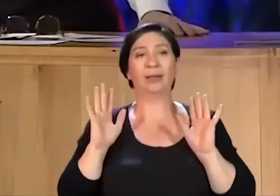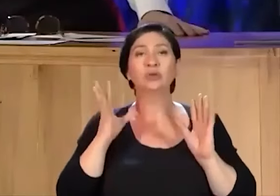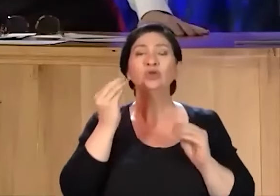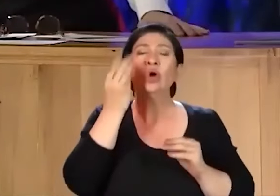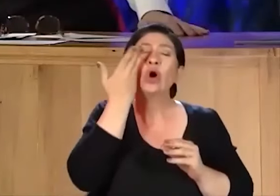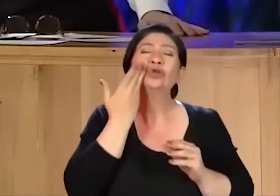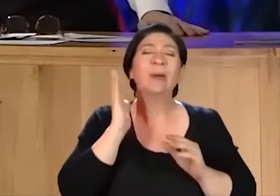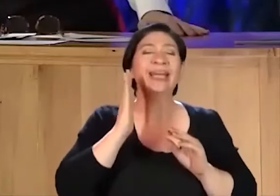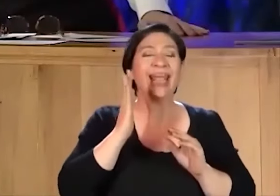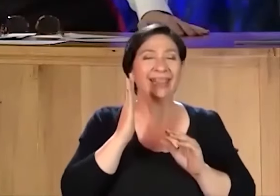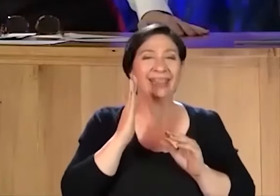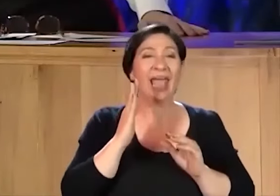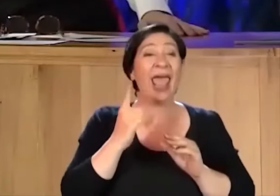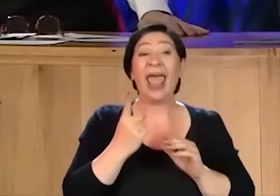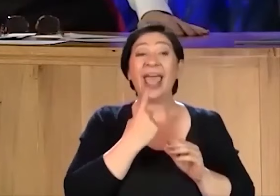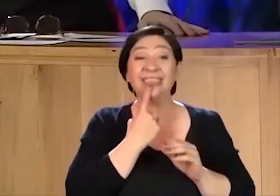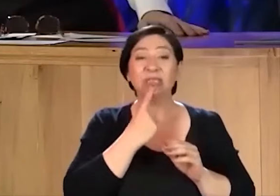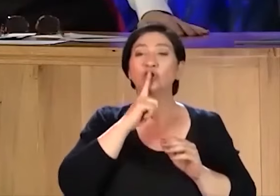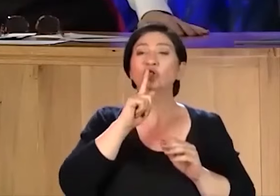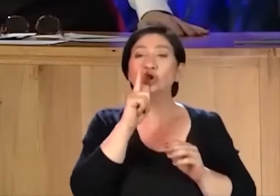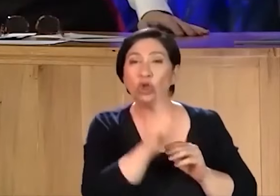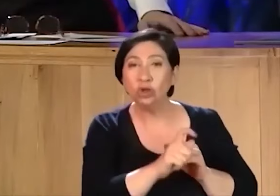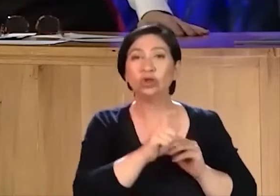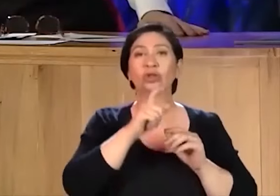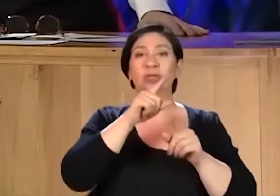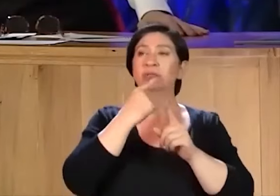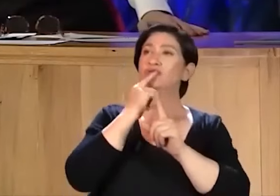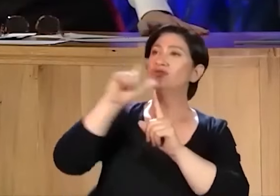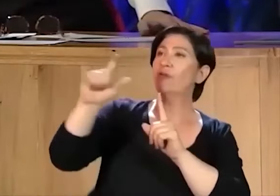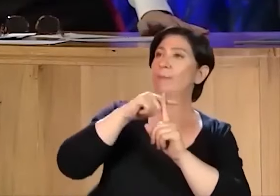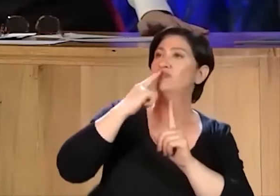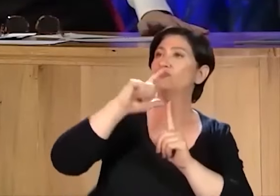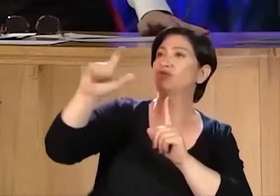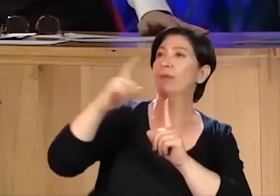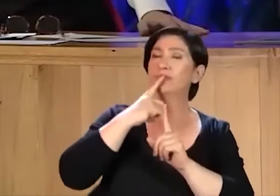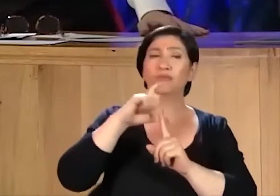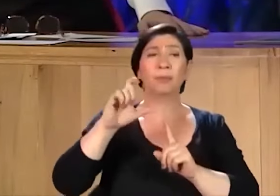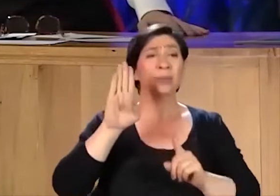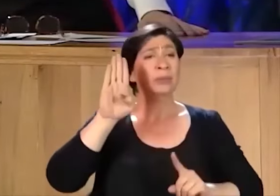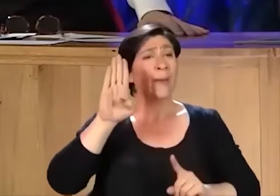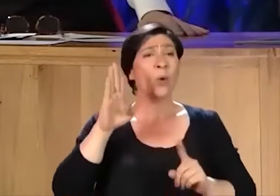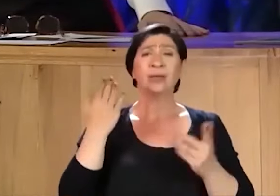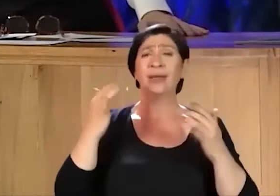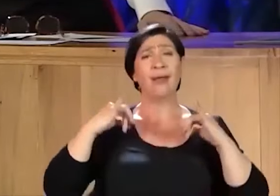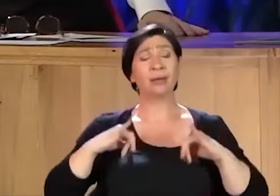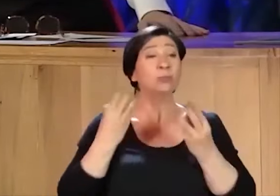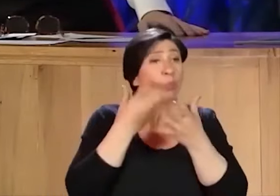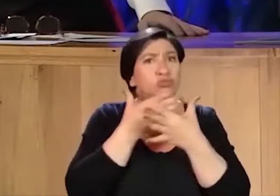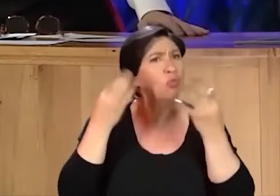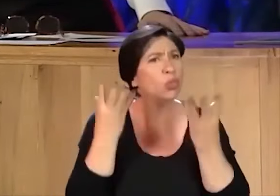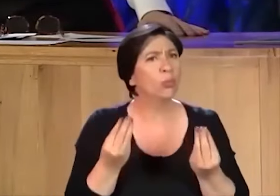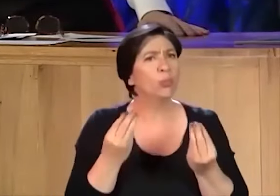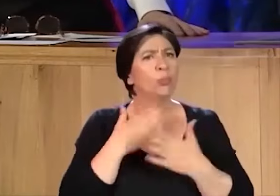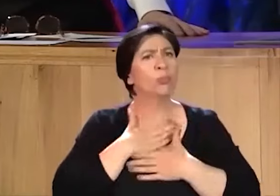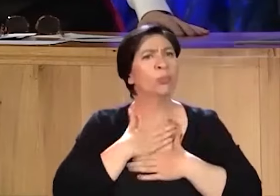çok hoşuma giden bir şeydir. Ekşi Sözlüğün sorularına yanıt verdiniz ve demokratik bir şekilde yanıt verdiniz. Çok da mutlu oldum.